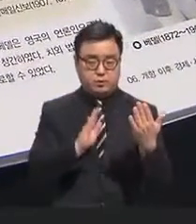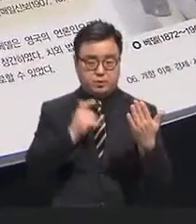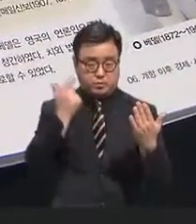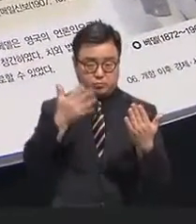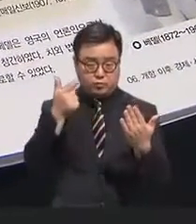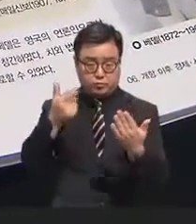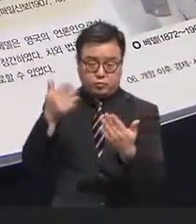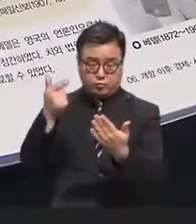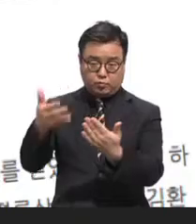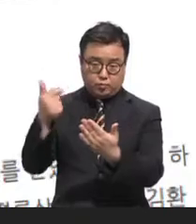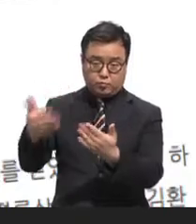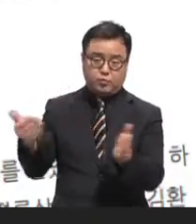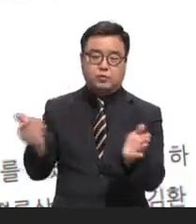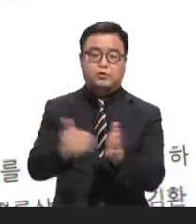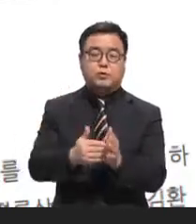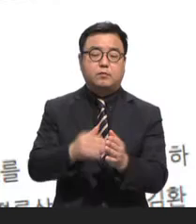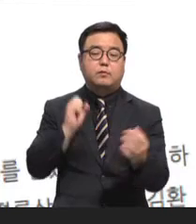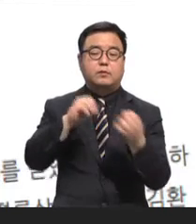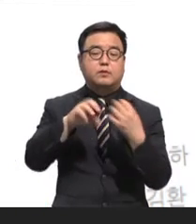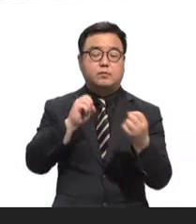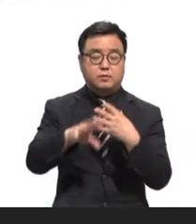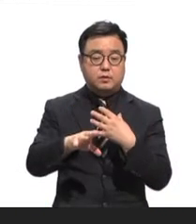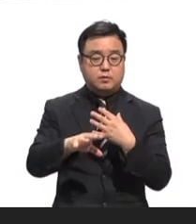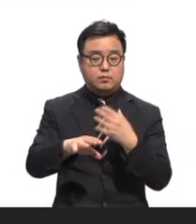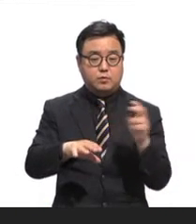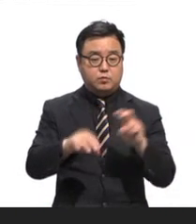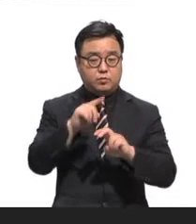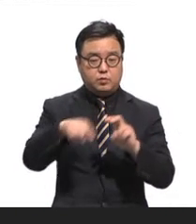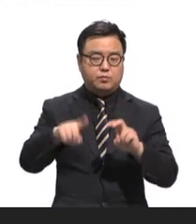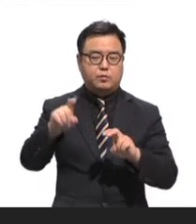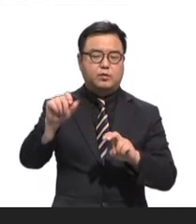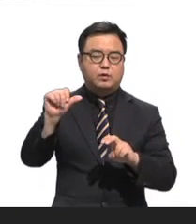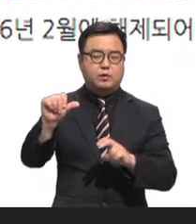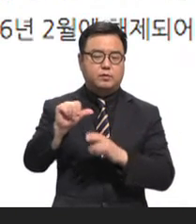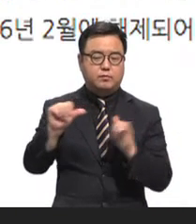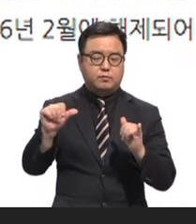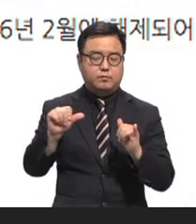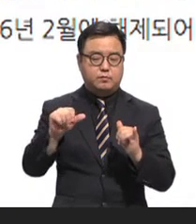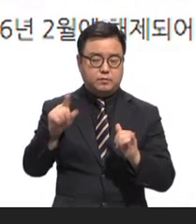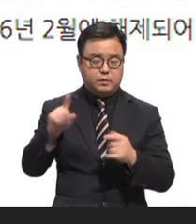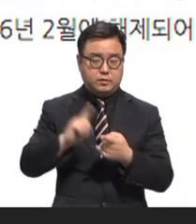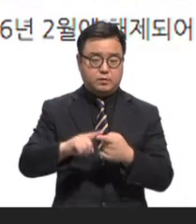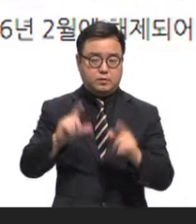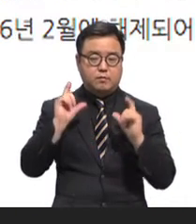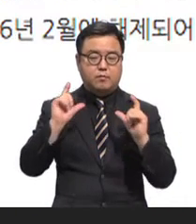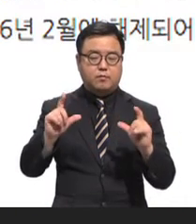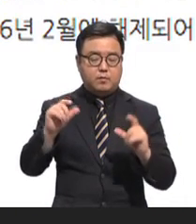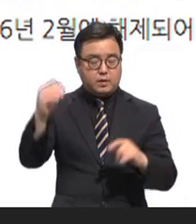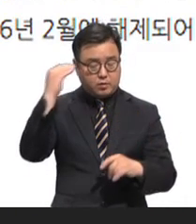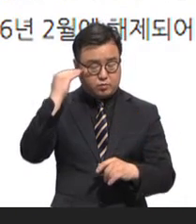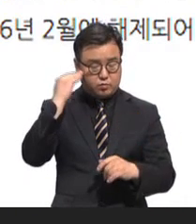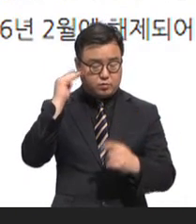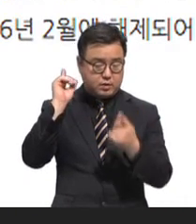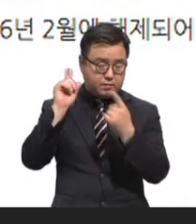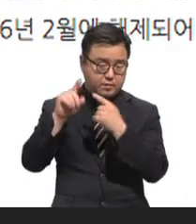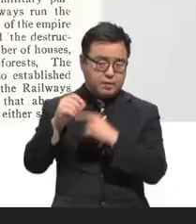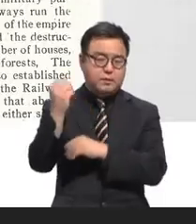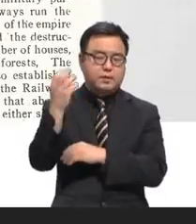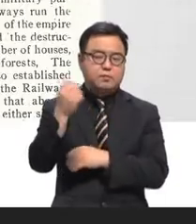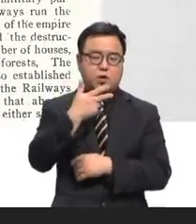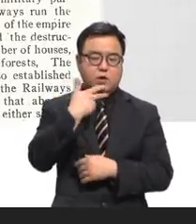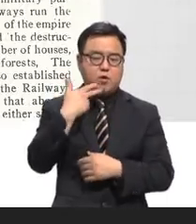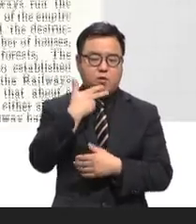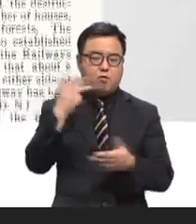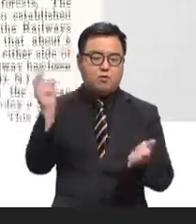설문 조사 했습니다 응답자 수명 가운데 15명은 시리아 방송 대국이 대한민국 신보에 영문으로 실린 것으로